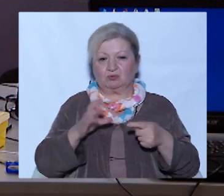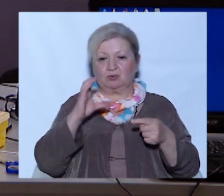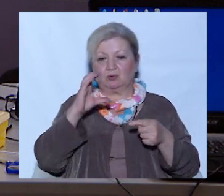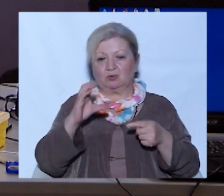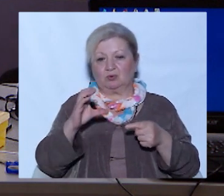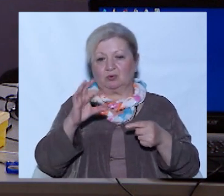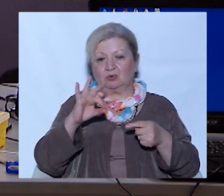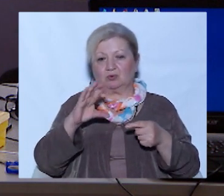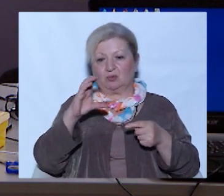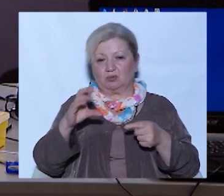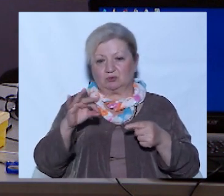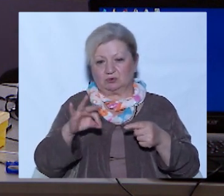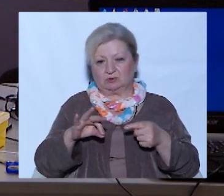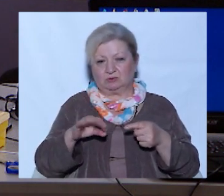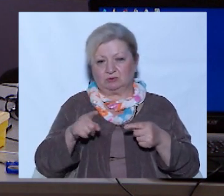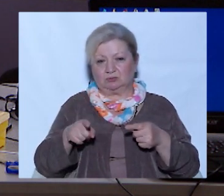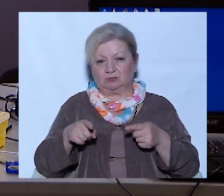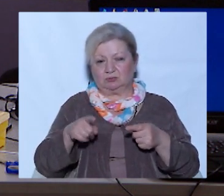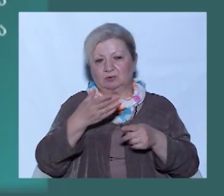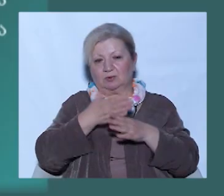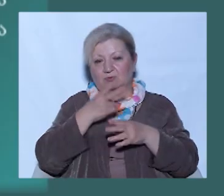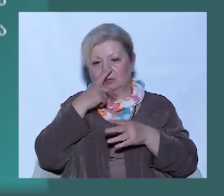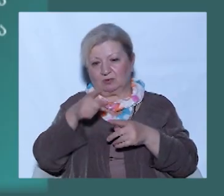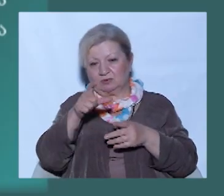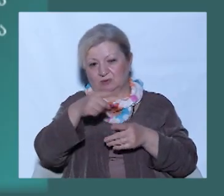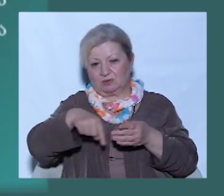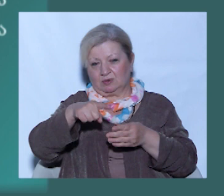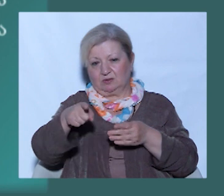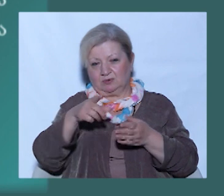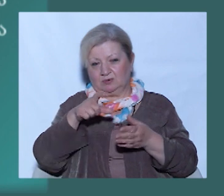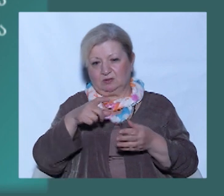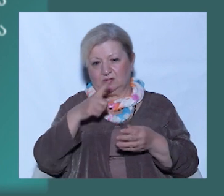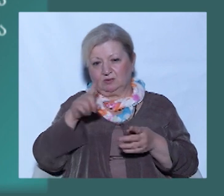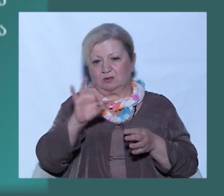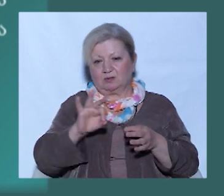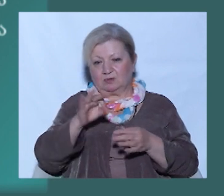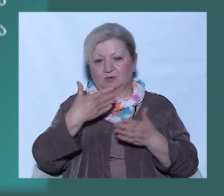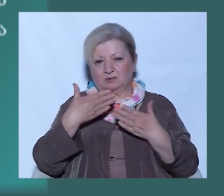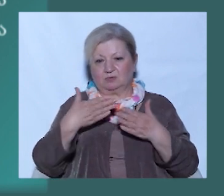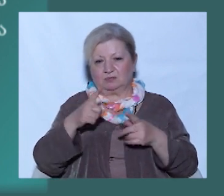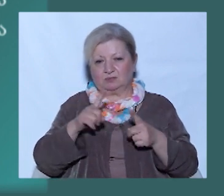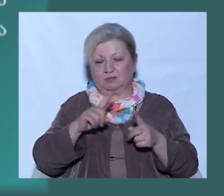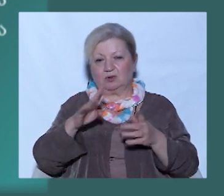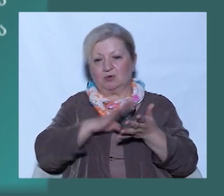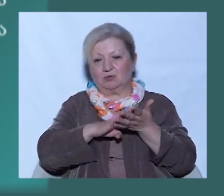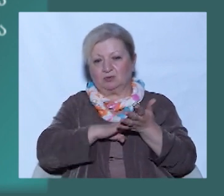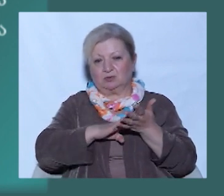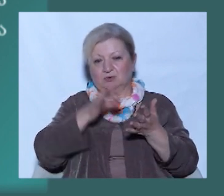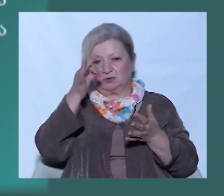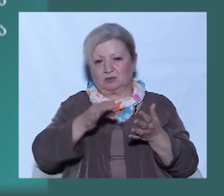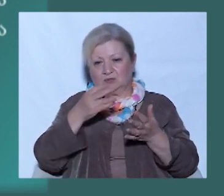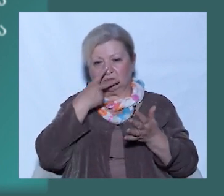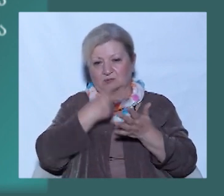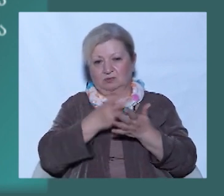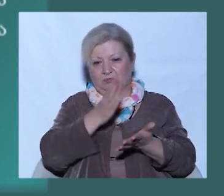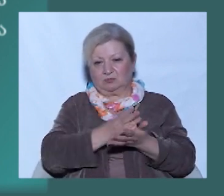კოსინუსზე. მოდით კარგად ვნახოთ ეს ნაწილი. აი რაზია საუბარი, ნახეთ აქ 90